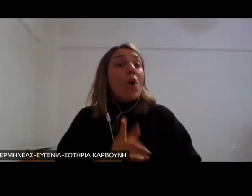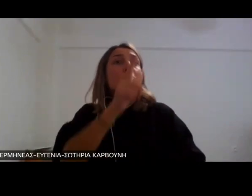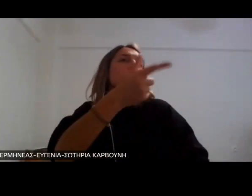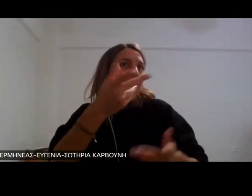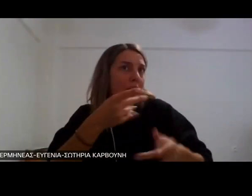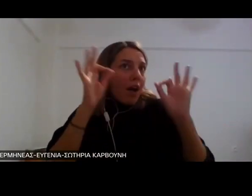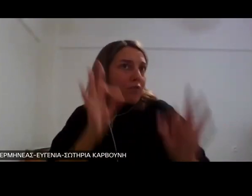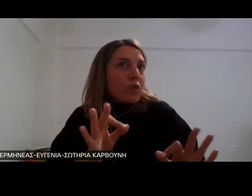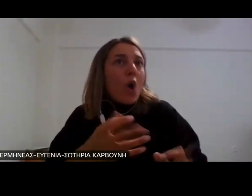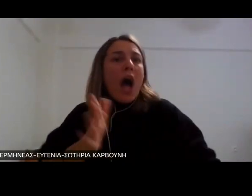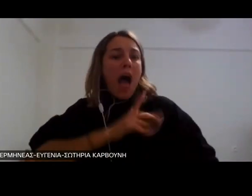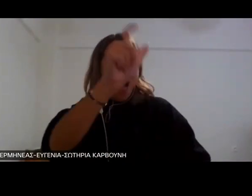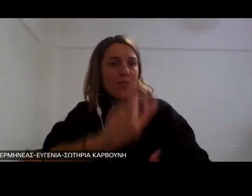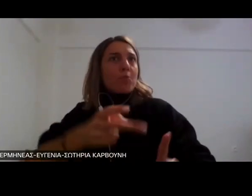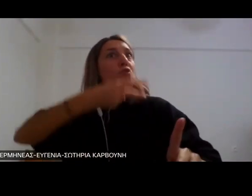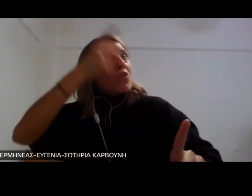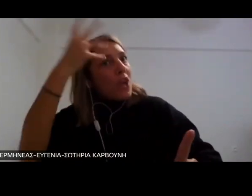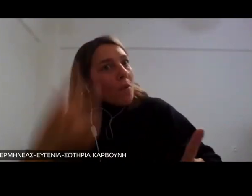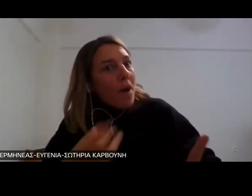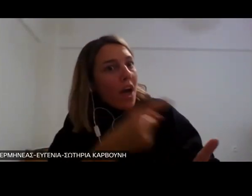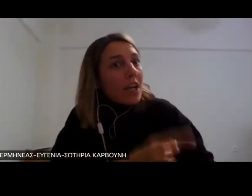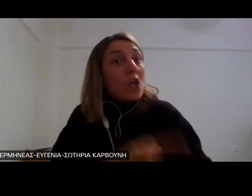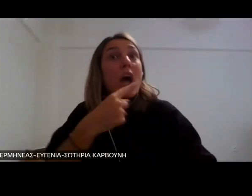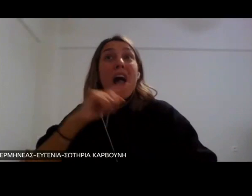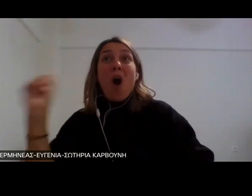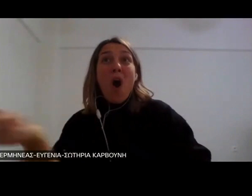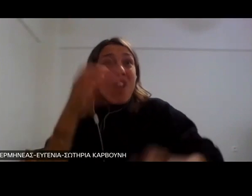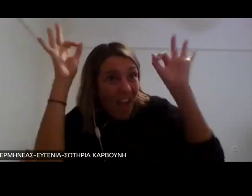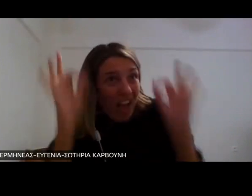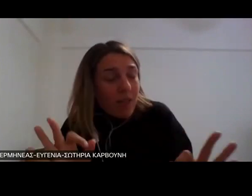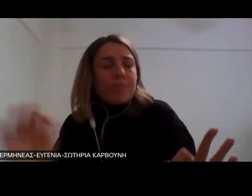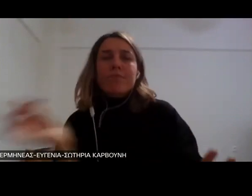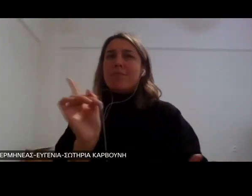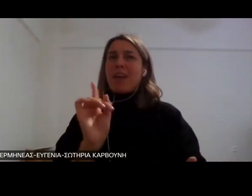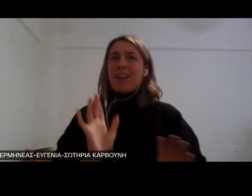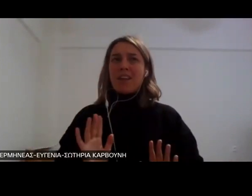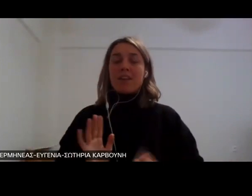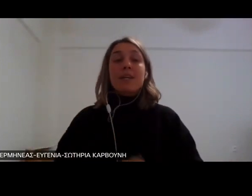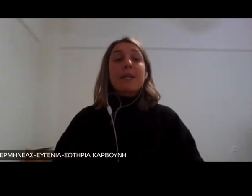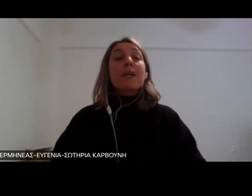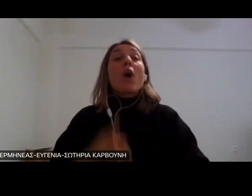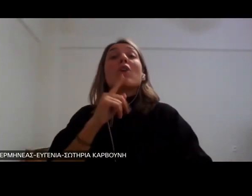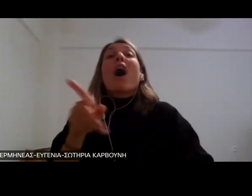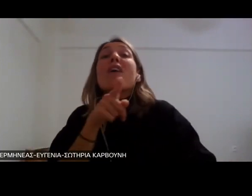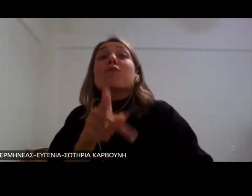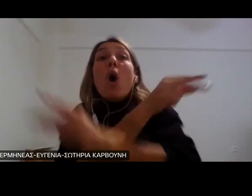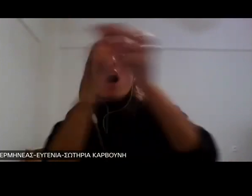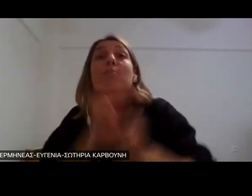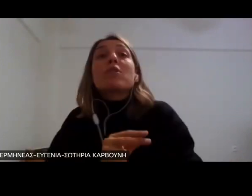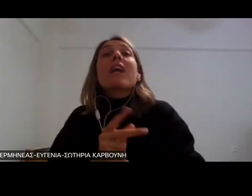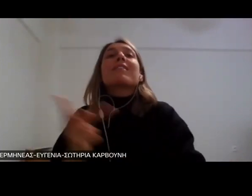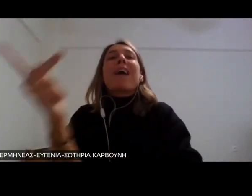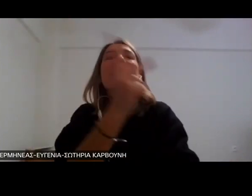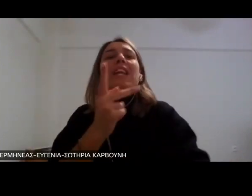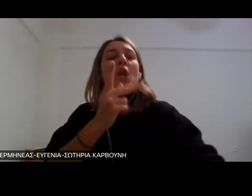και προνόμια απορρέουν από αυτή, δεν είναι κάτι δεδομένο. Πανανθρώπινο είναι διαχρονικό. Είναι αποτέλεσμα κοινωνικών διεργασιών και